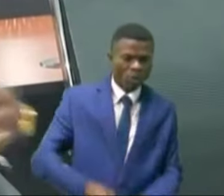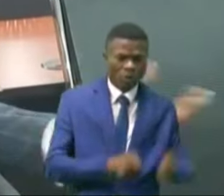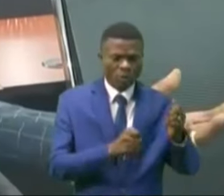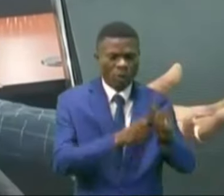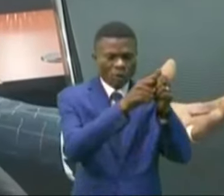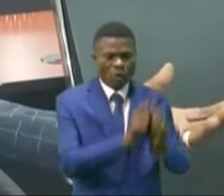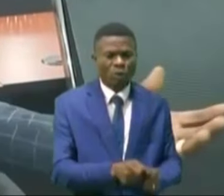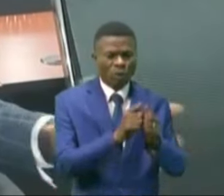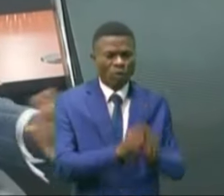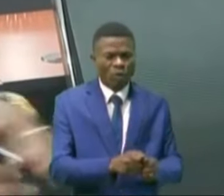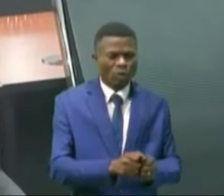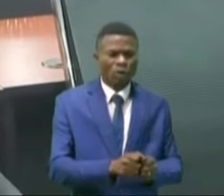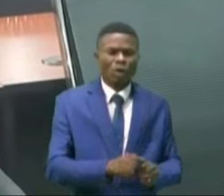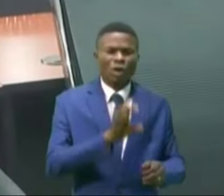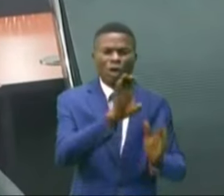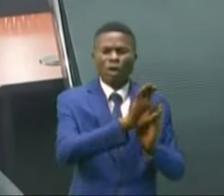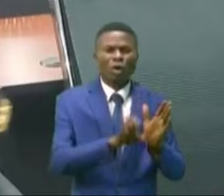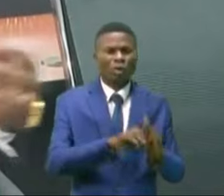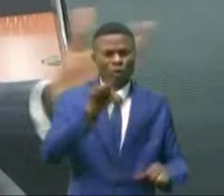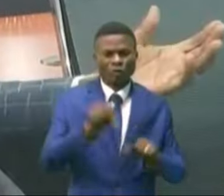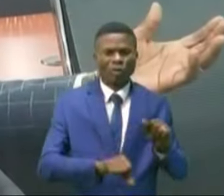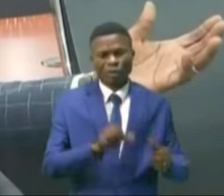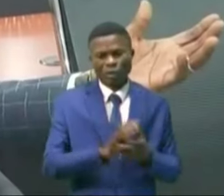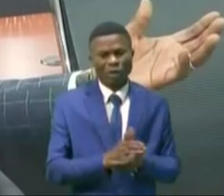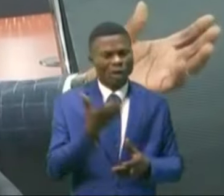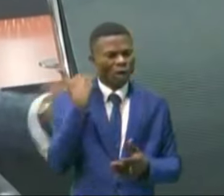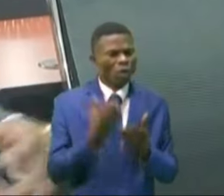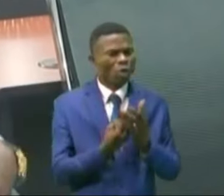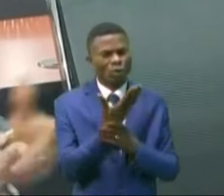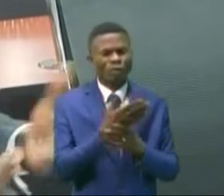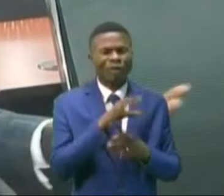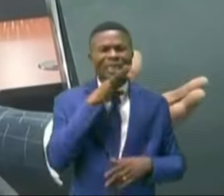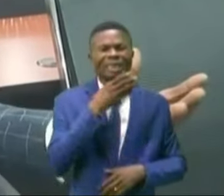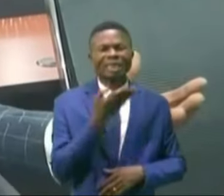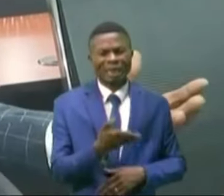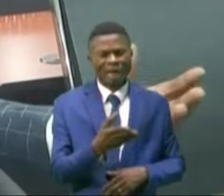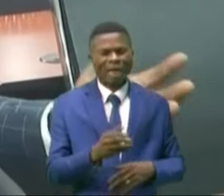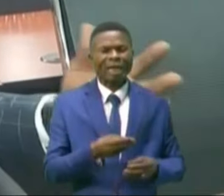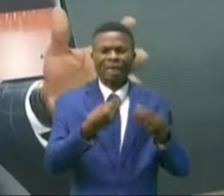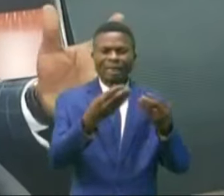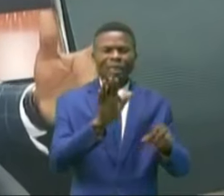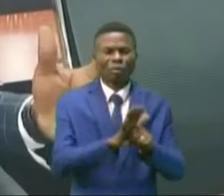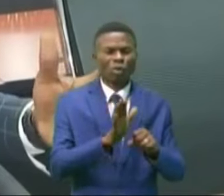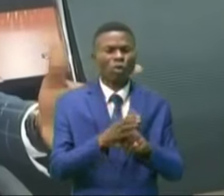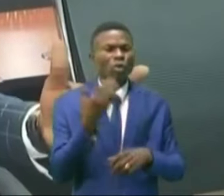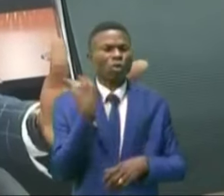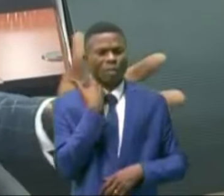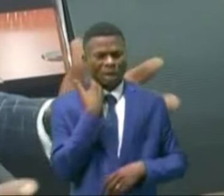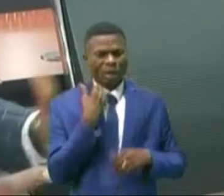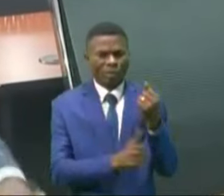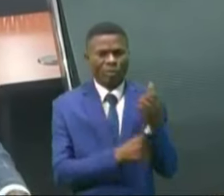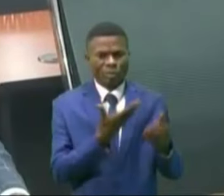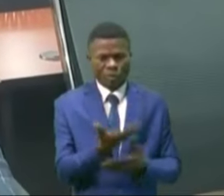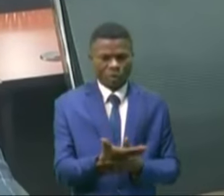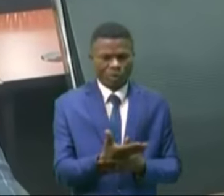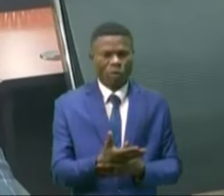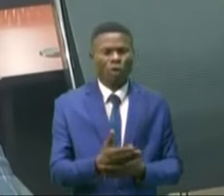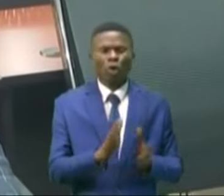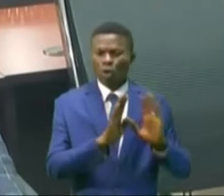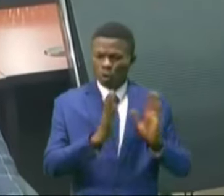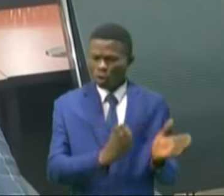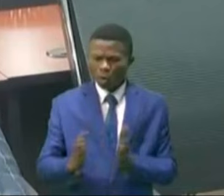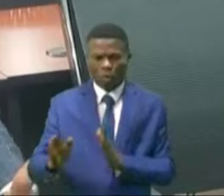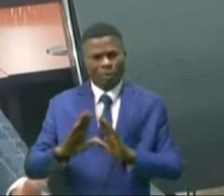sait même pas l'expliquer, et pas quel genre de l'eau ils utilisent, on ne sait même pas. Alors, les efforts sont déjà mis en